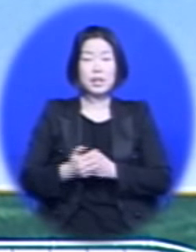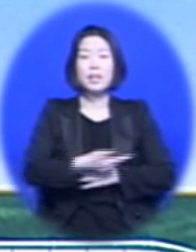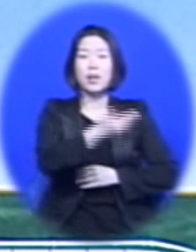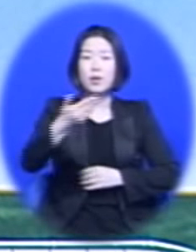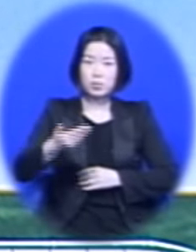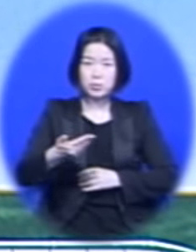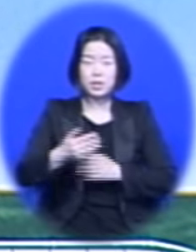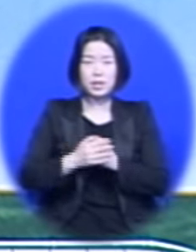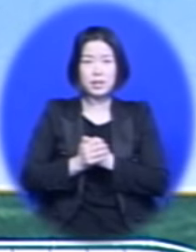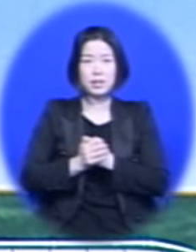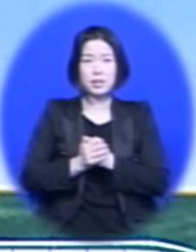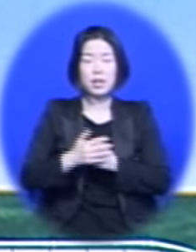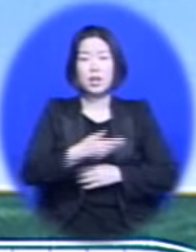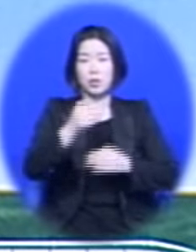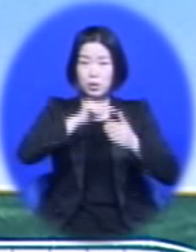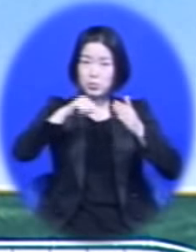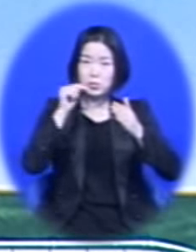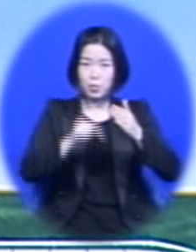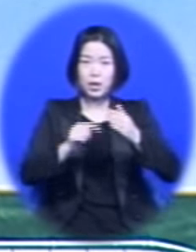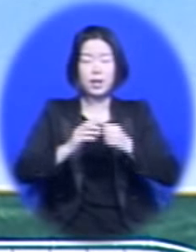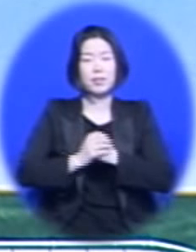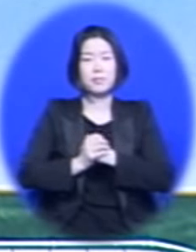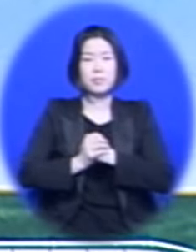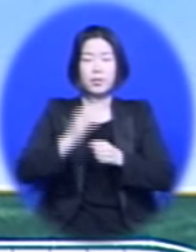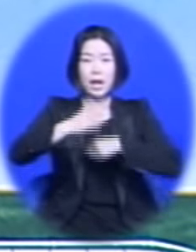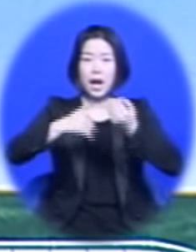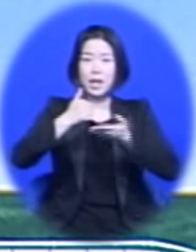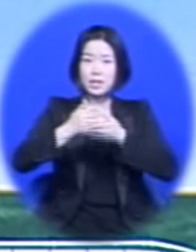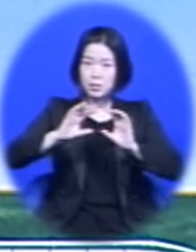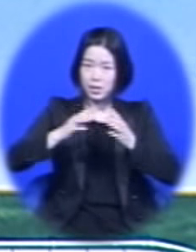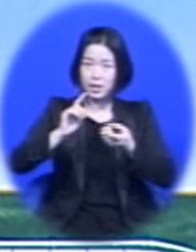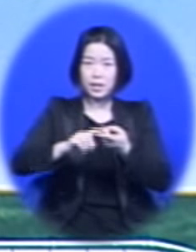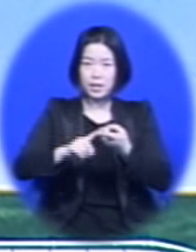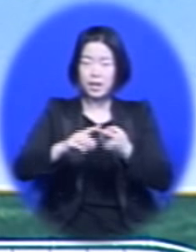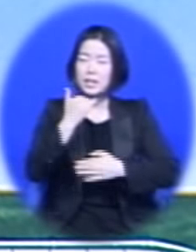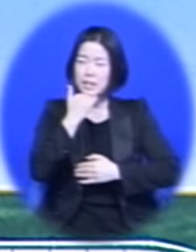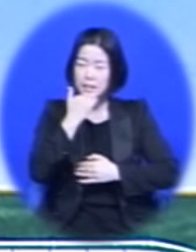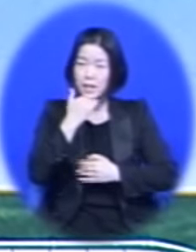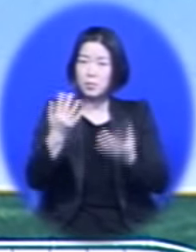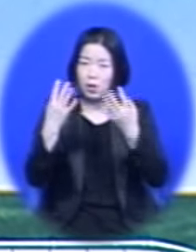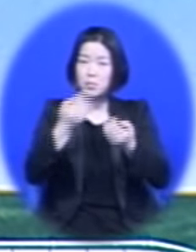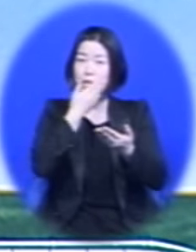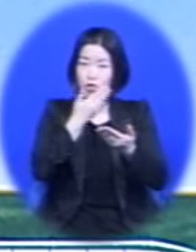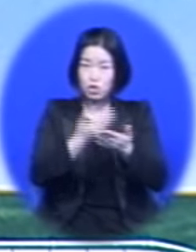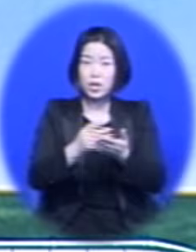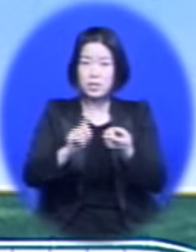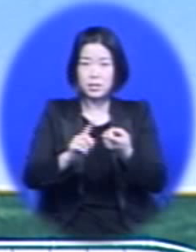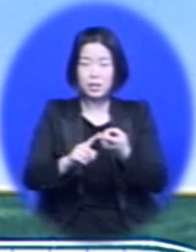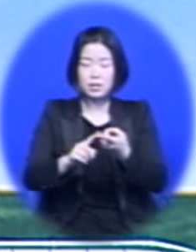여러분이 여러분 속에 하나님의 나라에 대한 기다림이 얼마나 중요한 건지